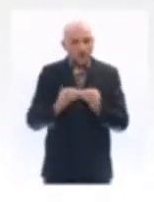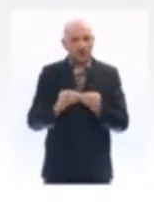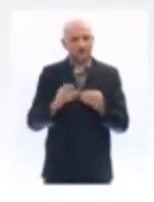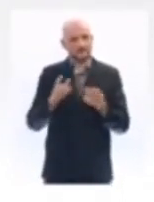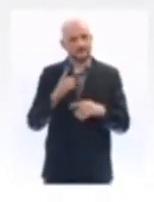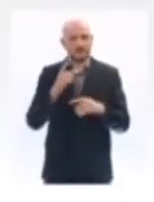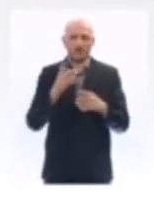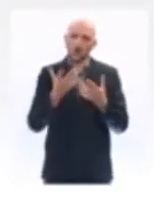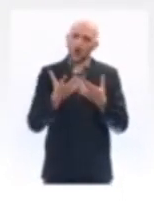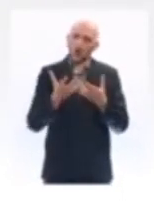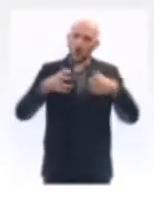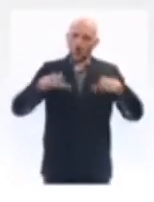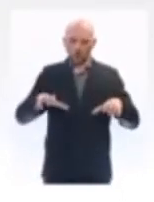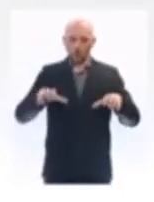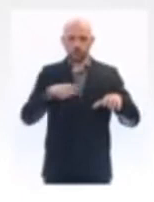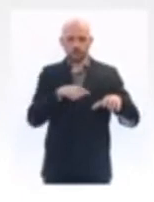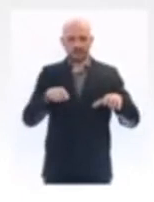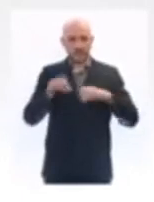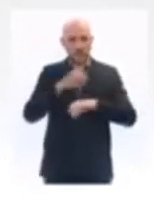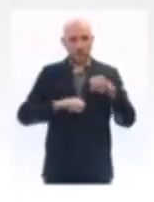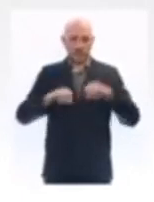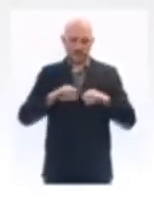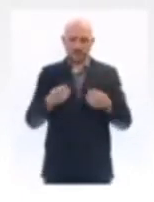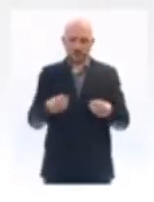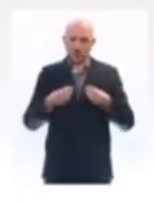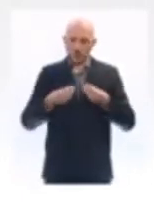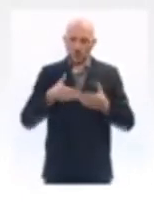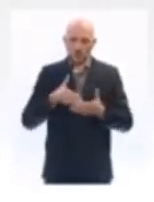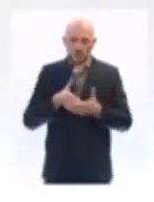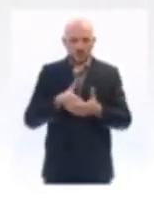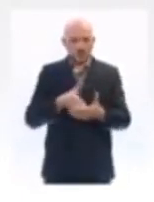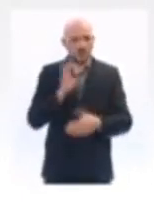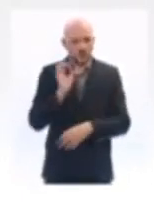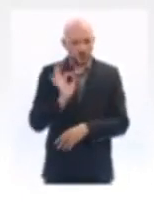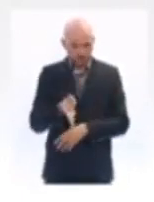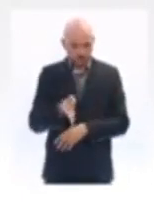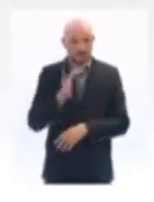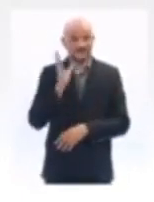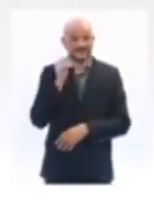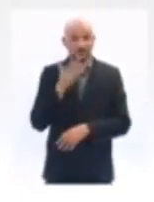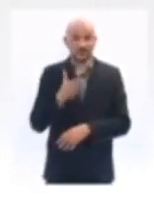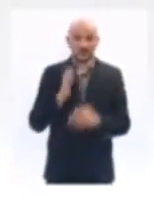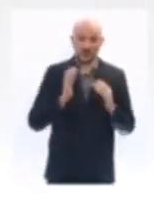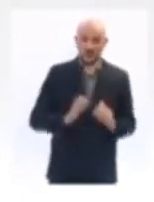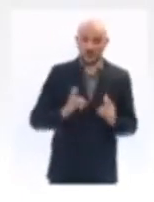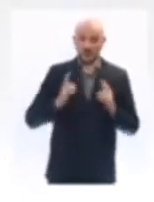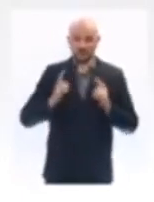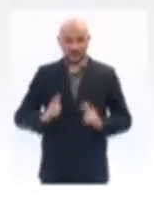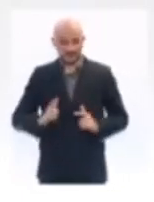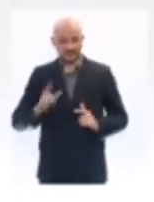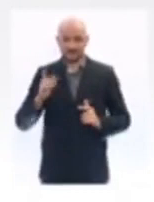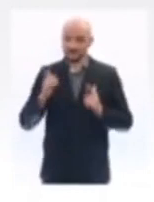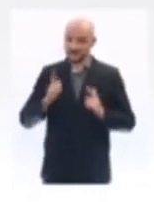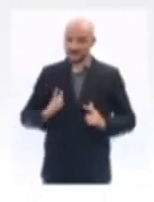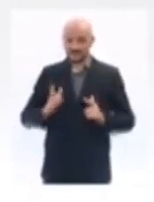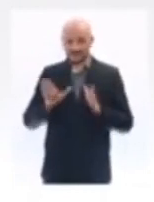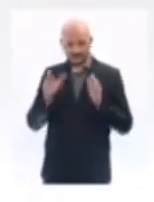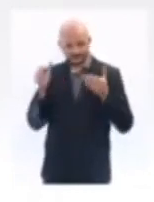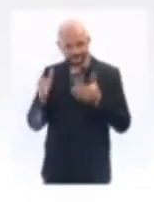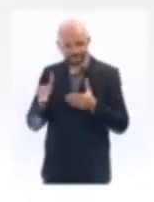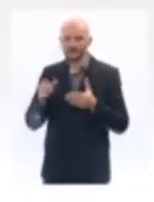de 30%, notamment en raison de l'effondrement du BTP et de la quasi-fermeture